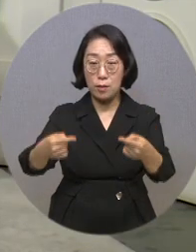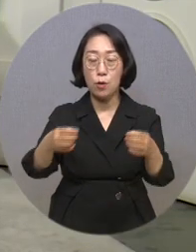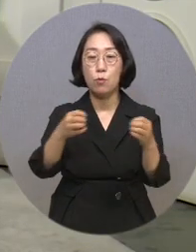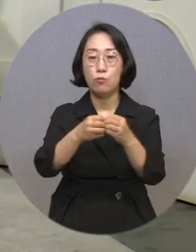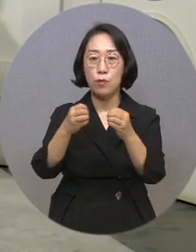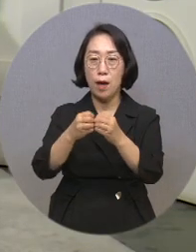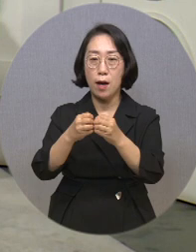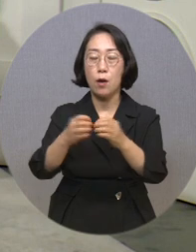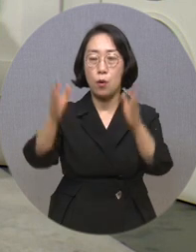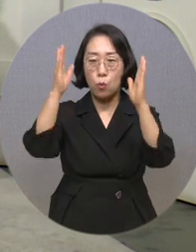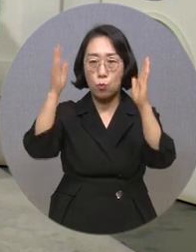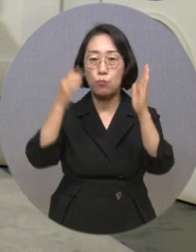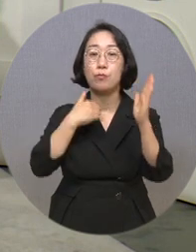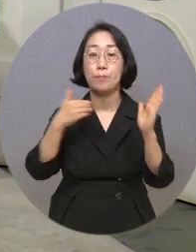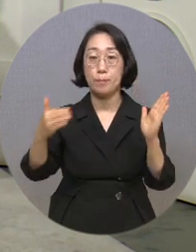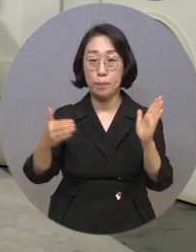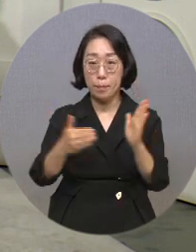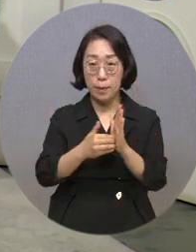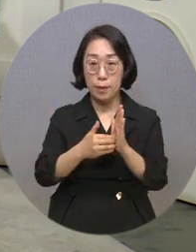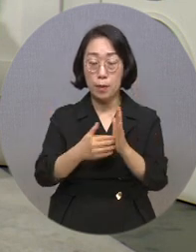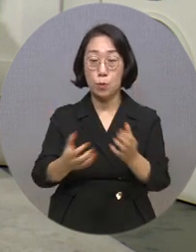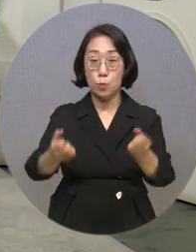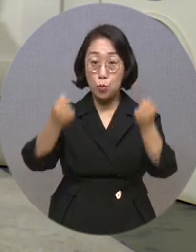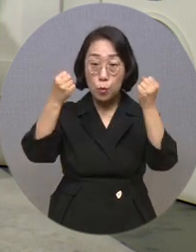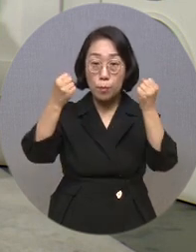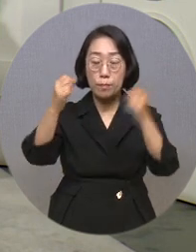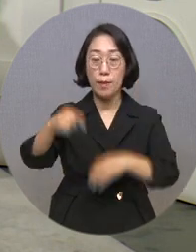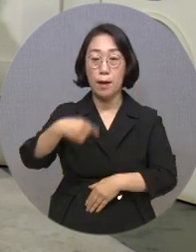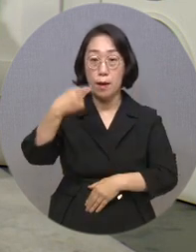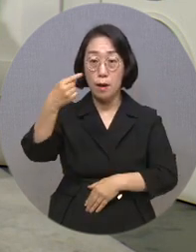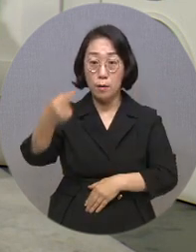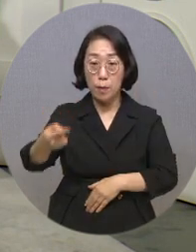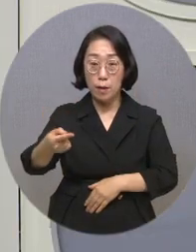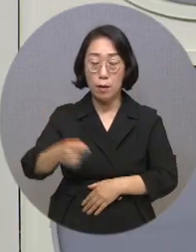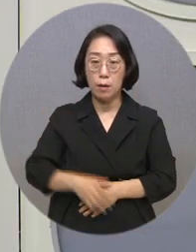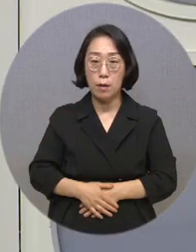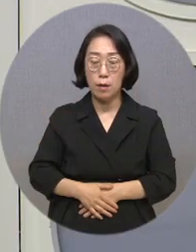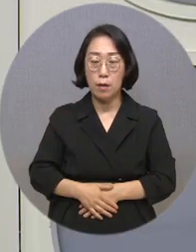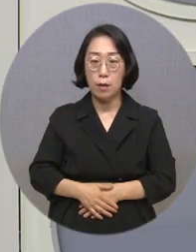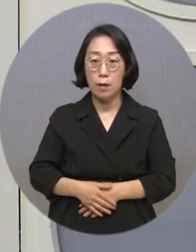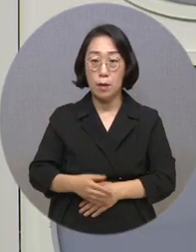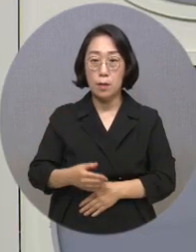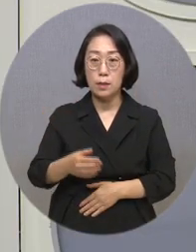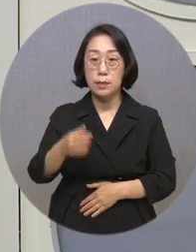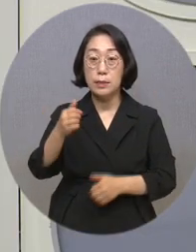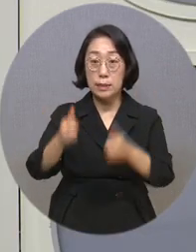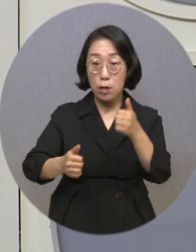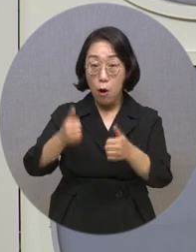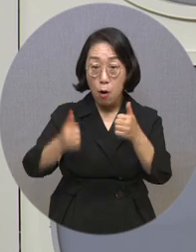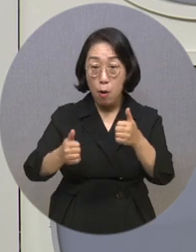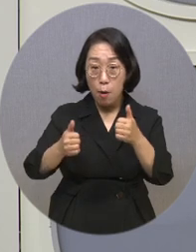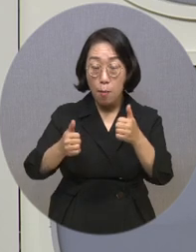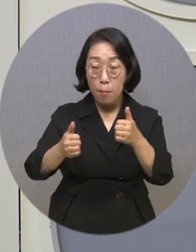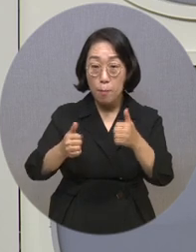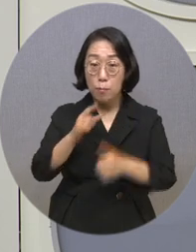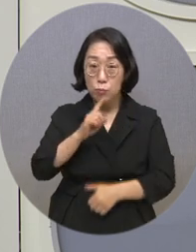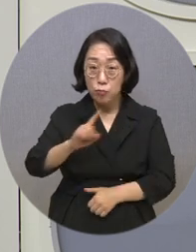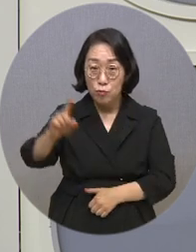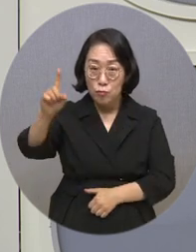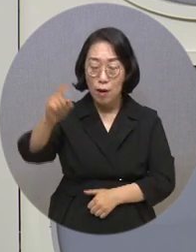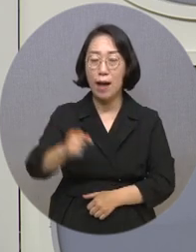공부하고 그리고 졸업하고 이제 우연히 시험을 보게 된 게 아나운서 시험을 봐가지고